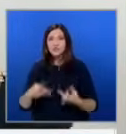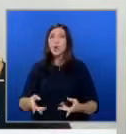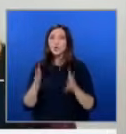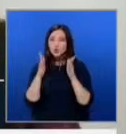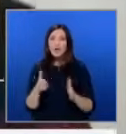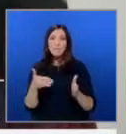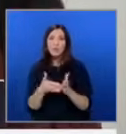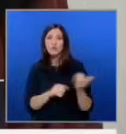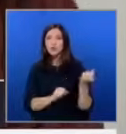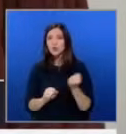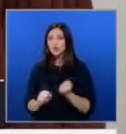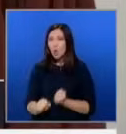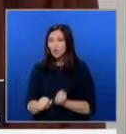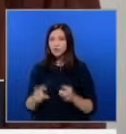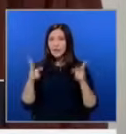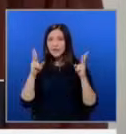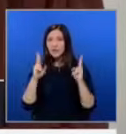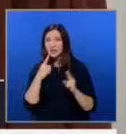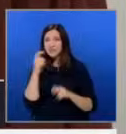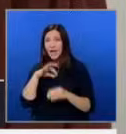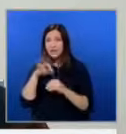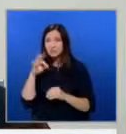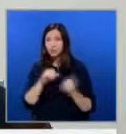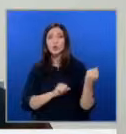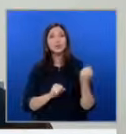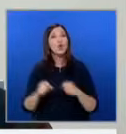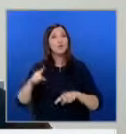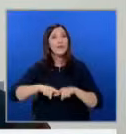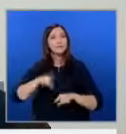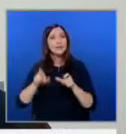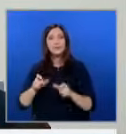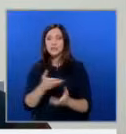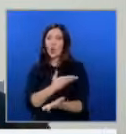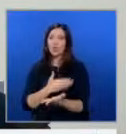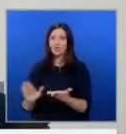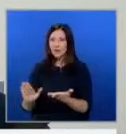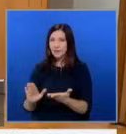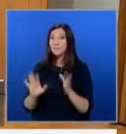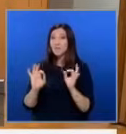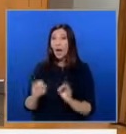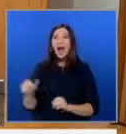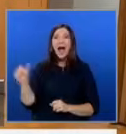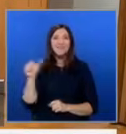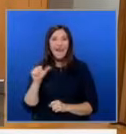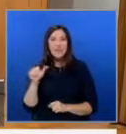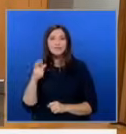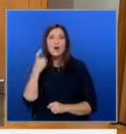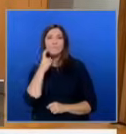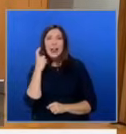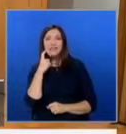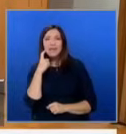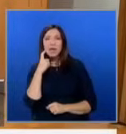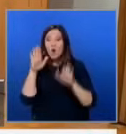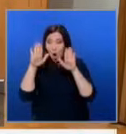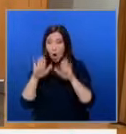на противоконституционност на решенията за избор на конституционни съдии са отхвърлени. Така Атанасова и